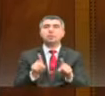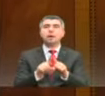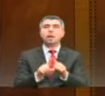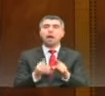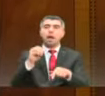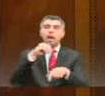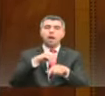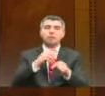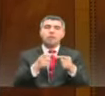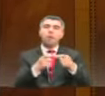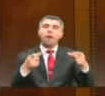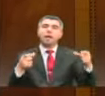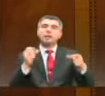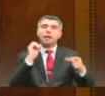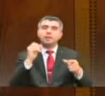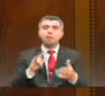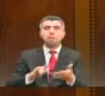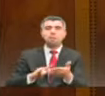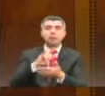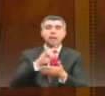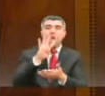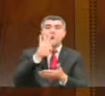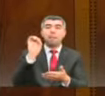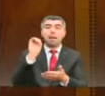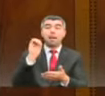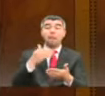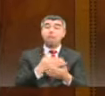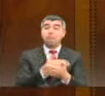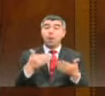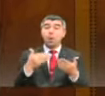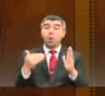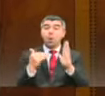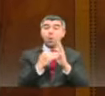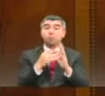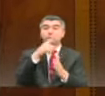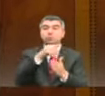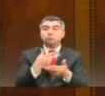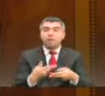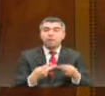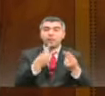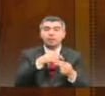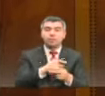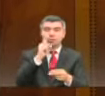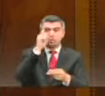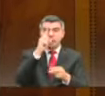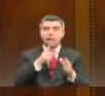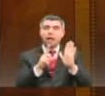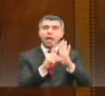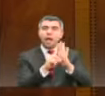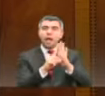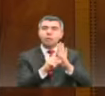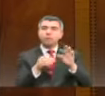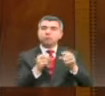الاستيعابية للمطارات لتصل إلى 40 مليون مسافر، إخراج الوكالة الوطنية للسلامة الطرقية إلى حيز الوجود